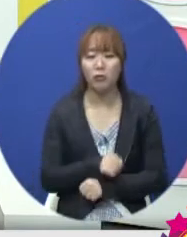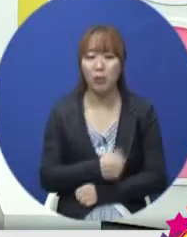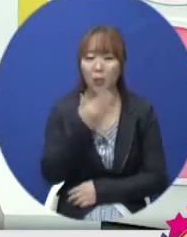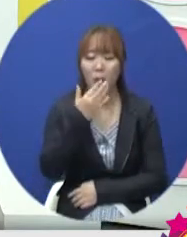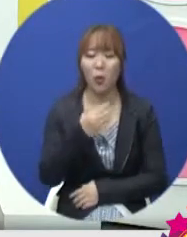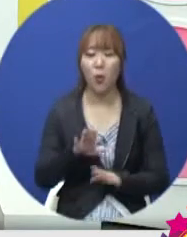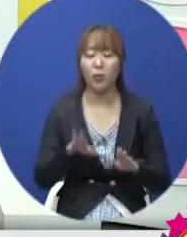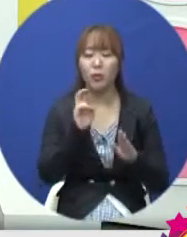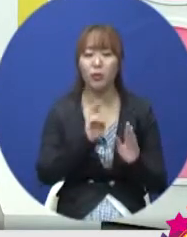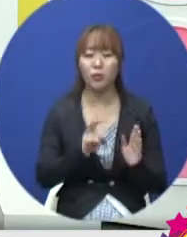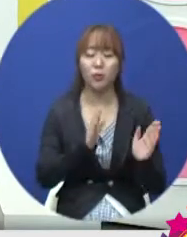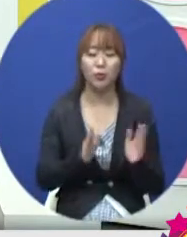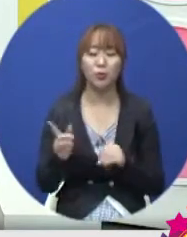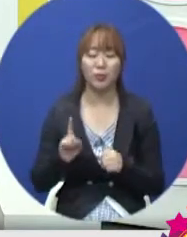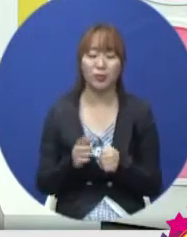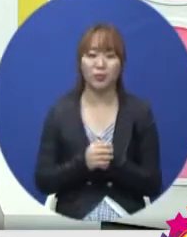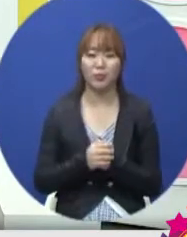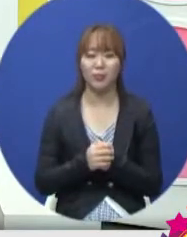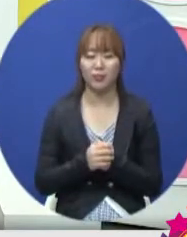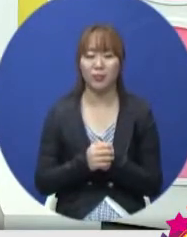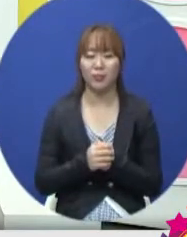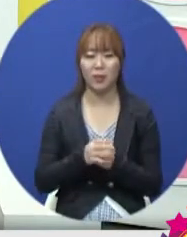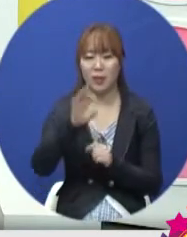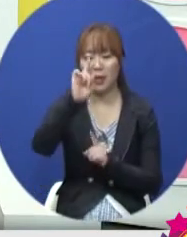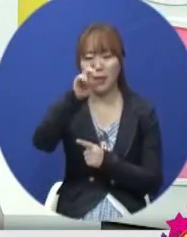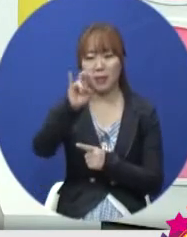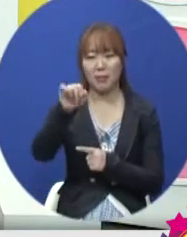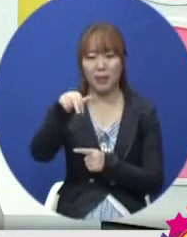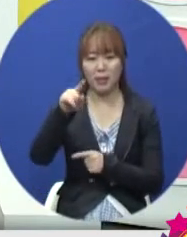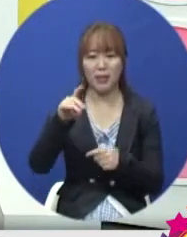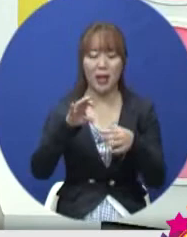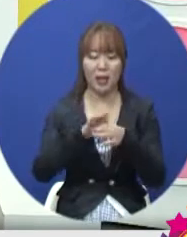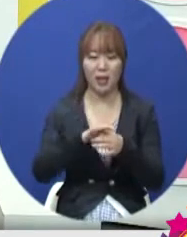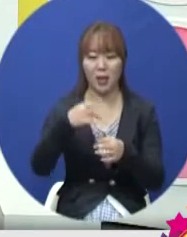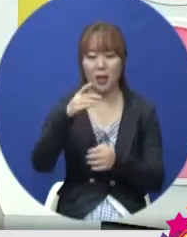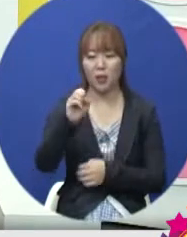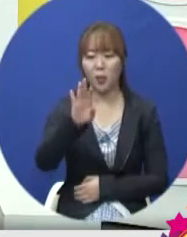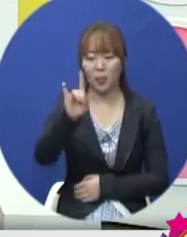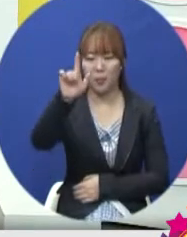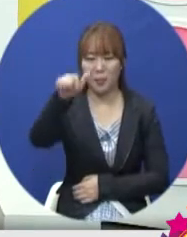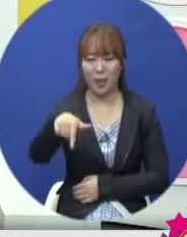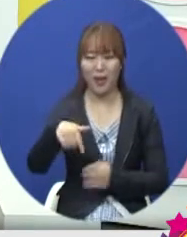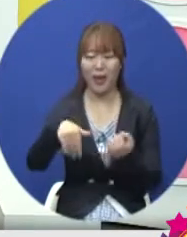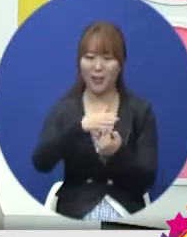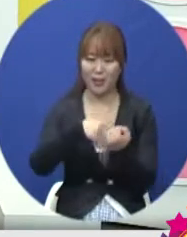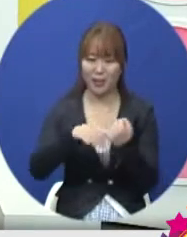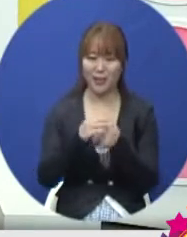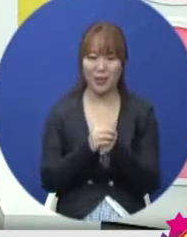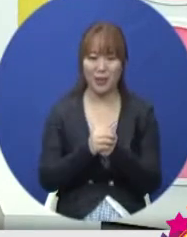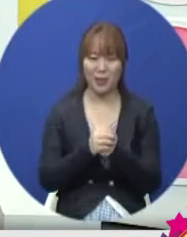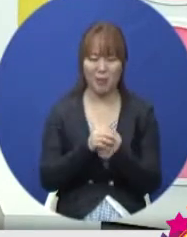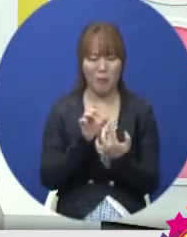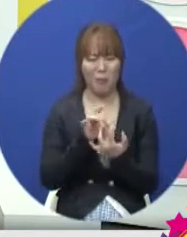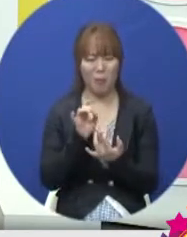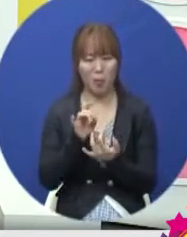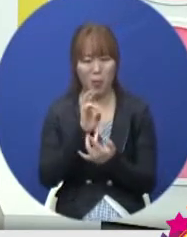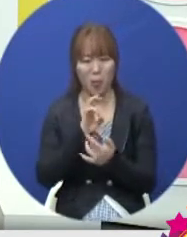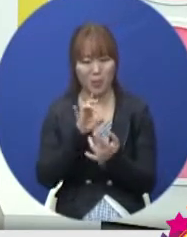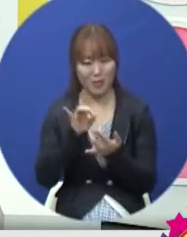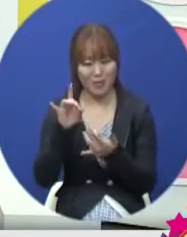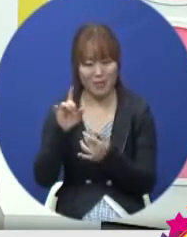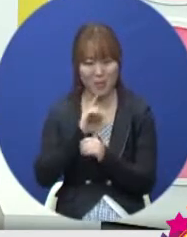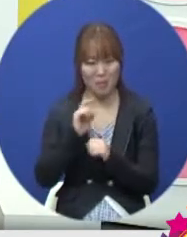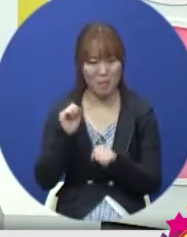같아요. 오늘 무슨 노래 부르시겠어요? 아, 이미자의 동백아가씨 신청했어요. 동백아가씨. 선곡이 또 예사롭지가